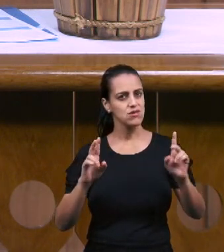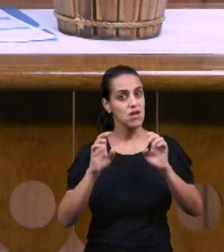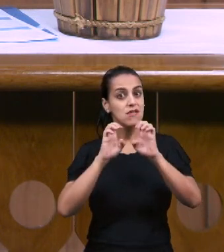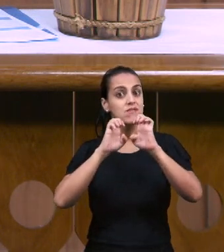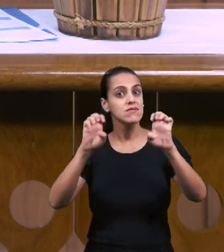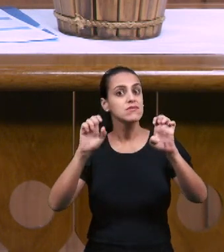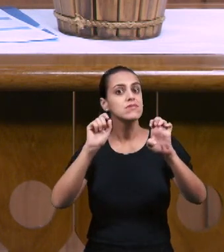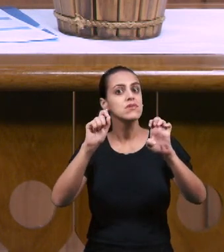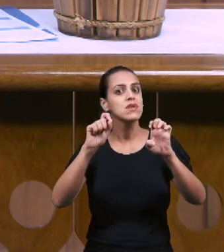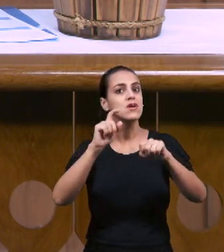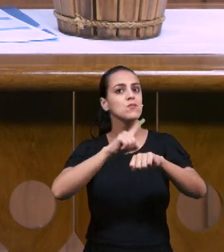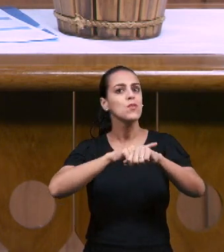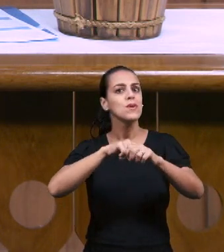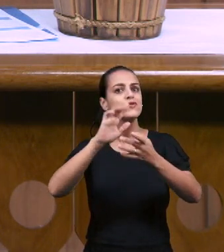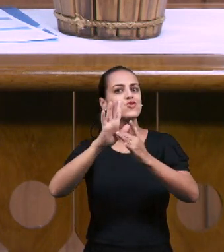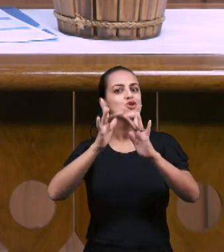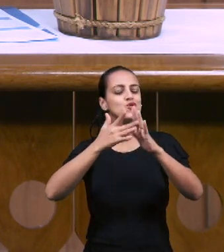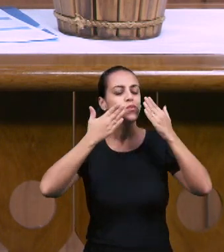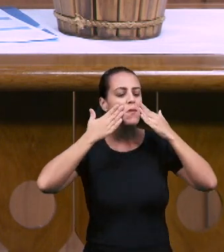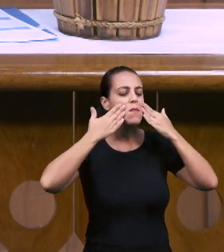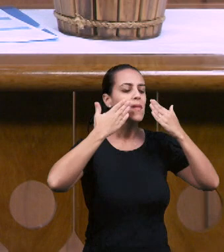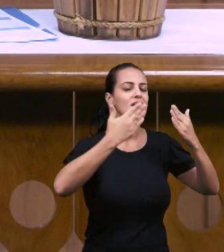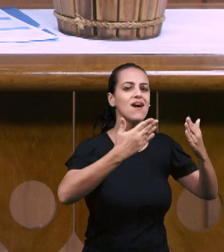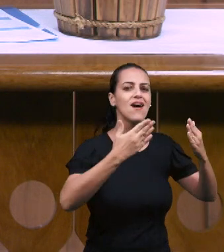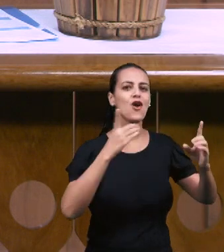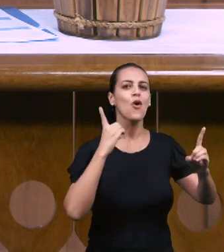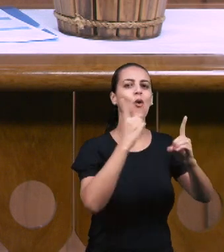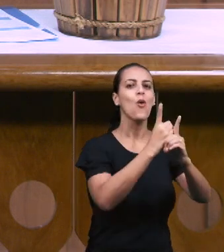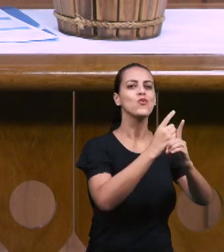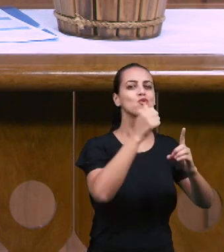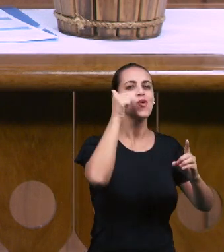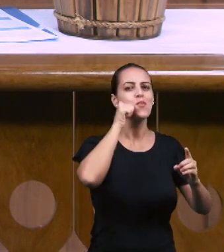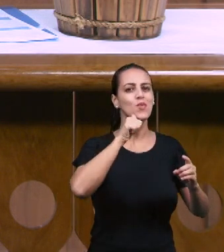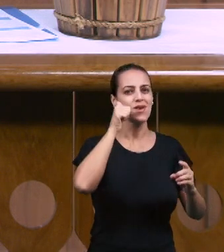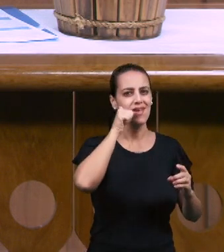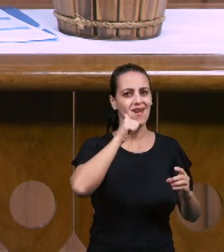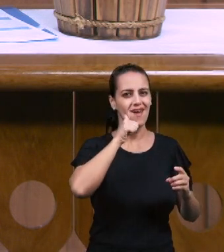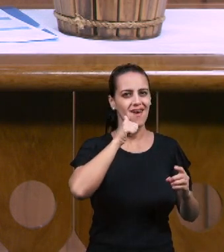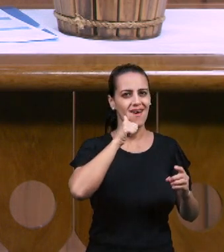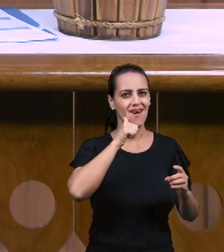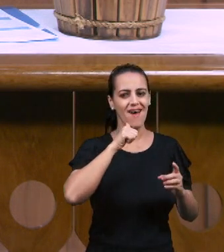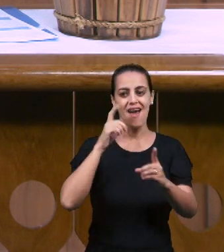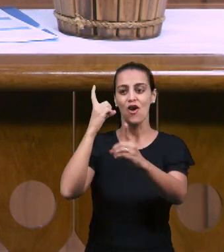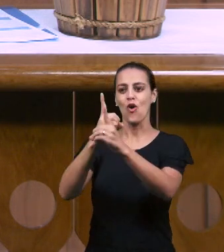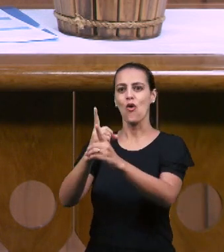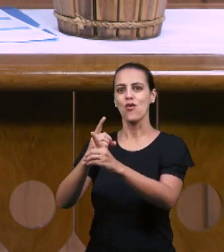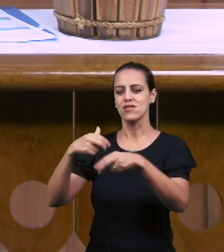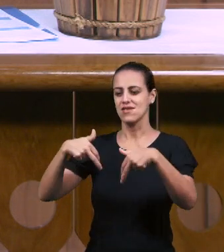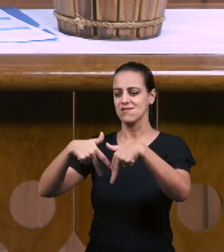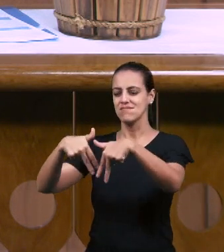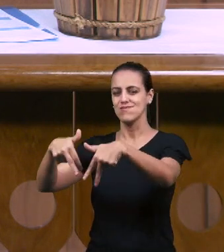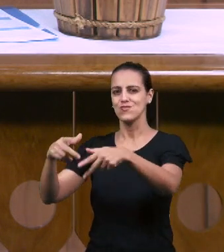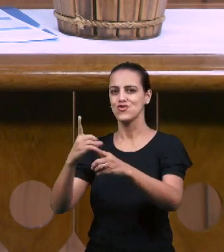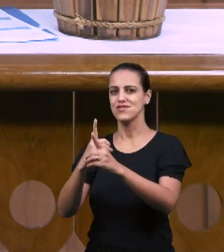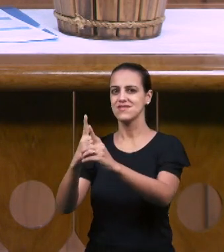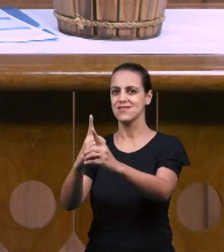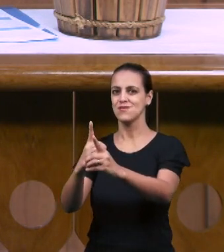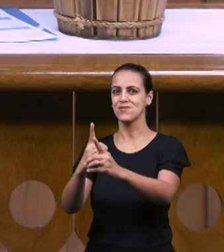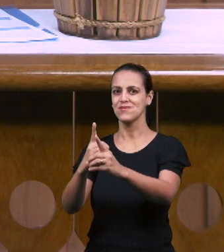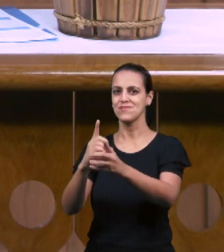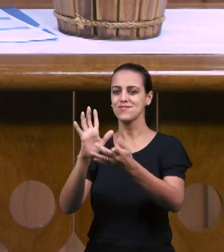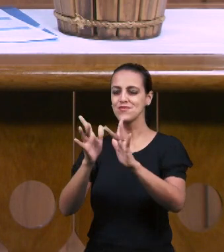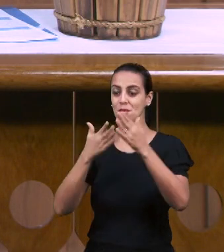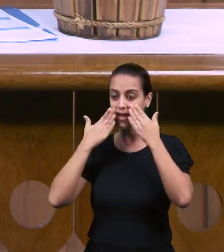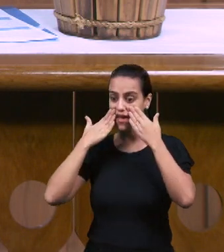révèle. Il s'est révélé à Marie, il s'est révélé aux disciples dans le chemin d'Emmaüs, dans le chemin. Au